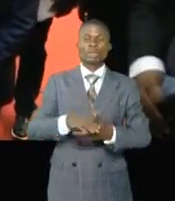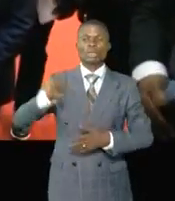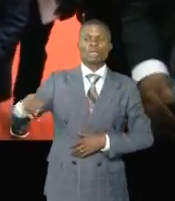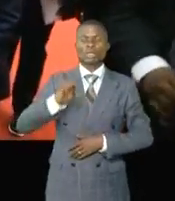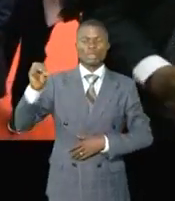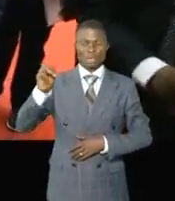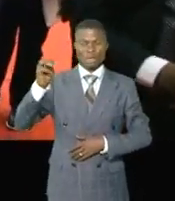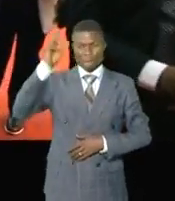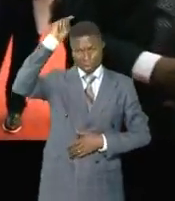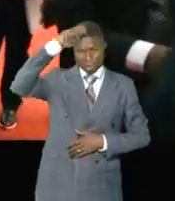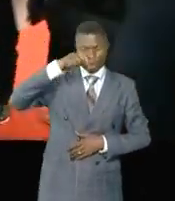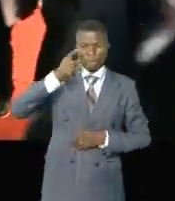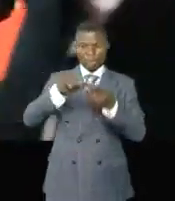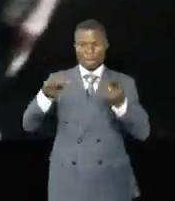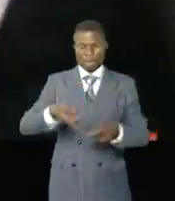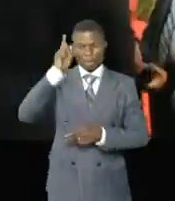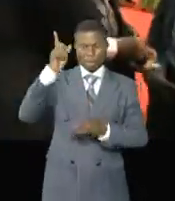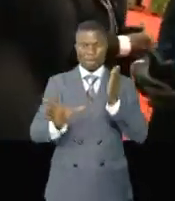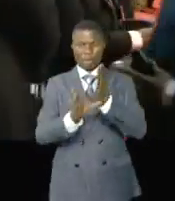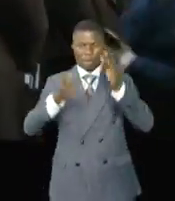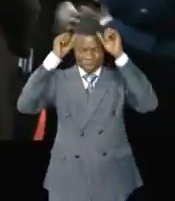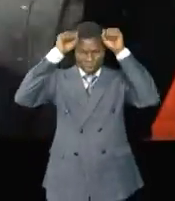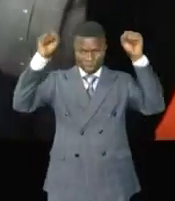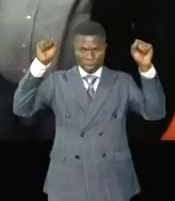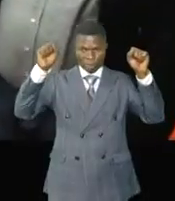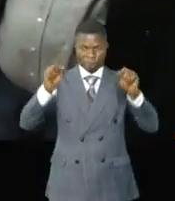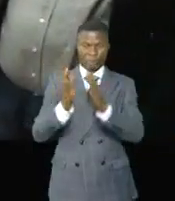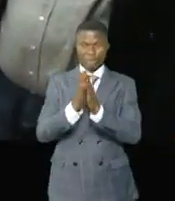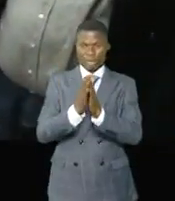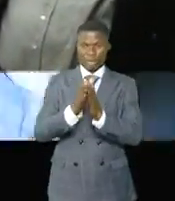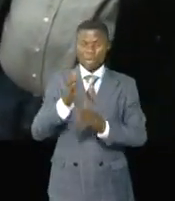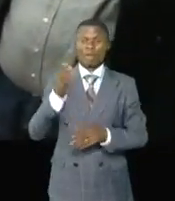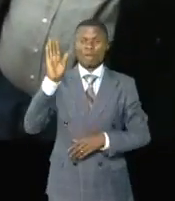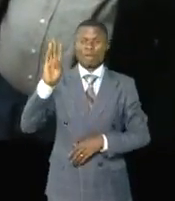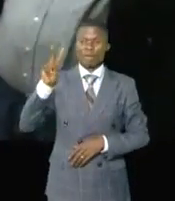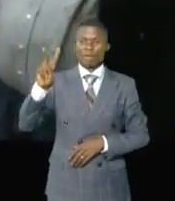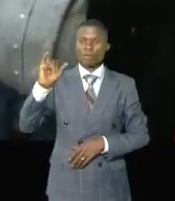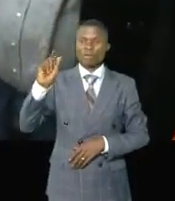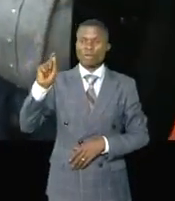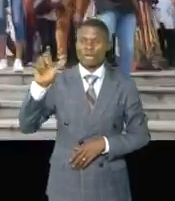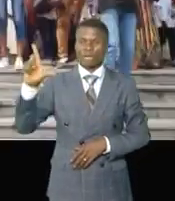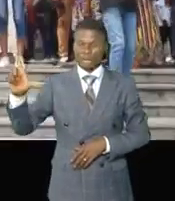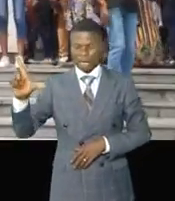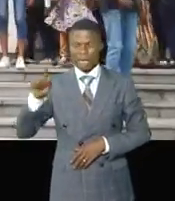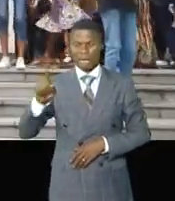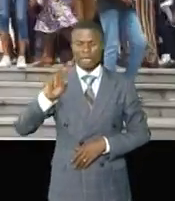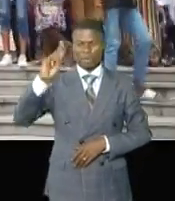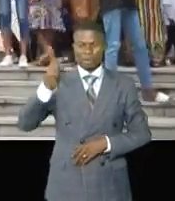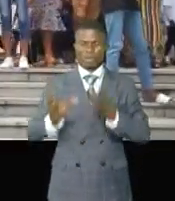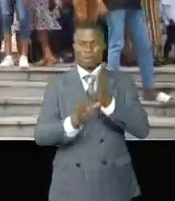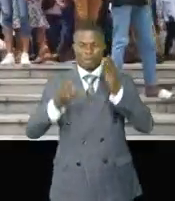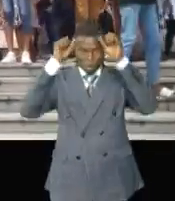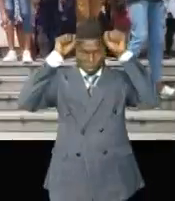Kabund pour le poste de premier vice-président, Vital Baniwesize Mukuza Mouini, deuxième